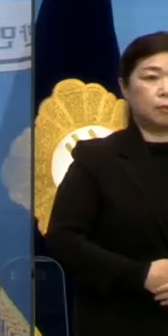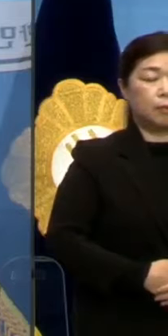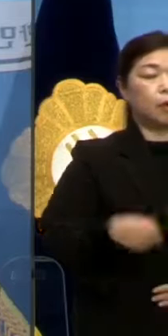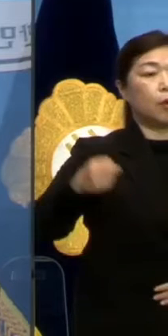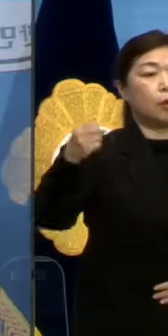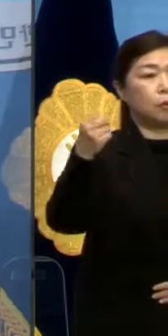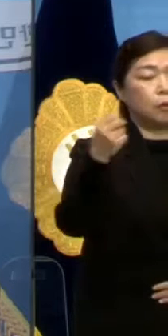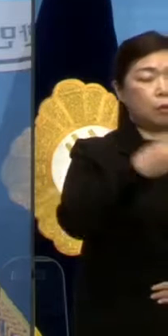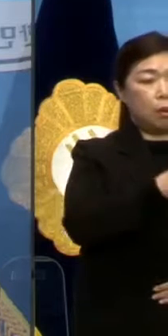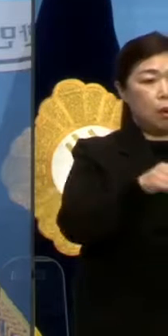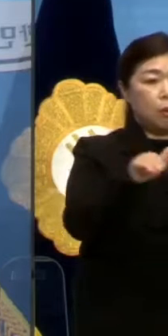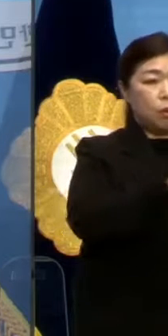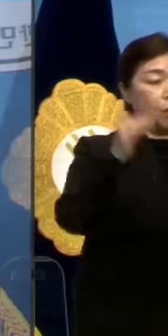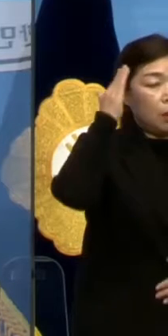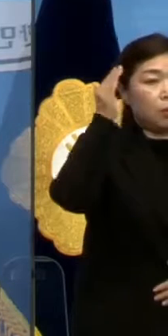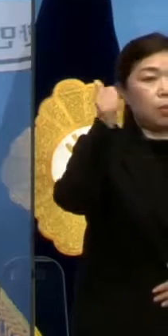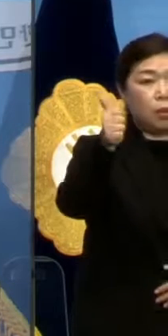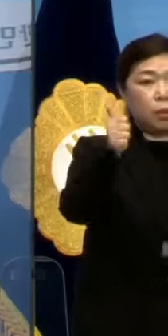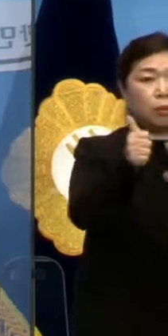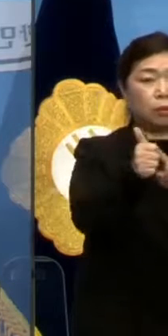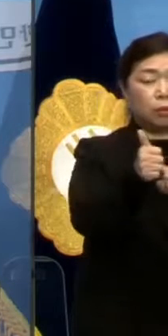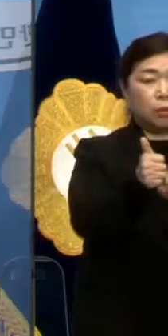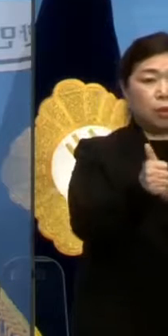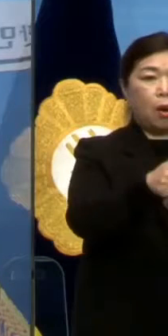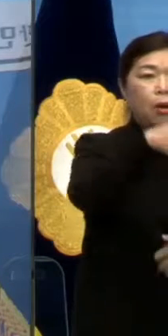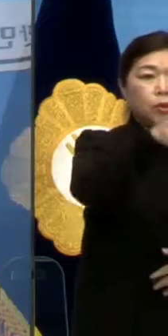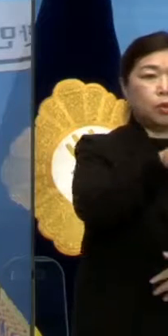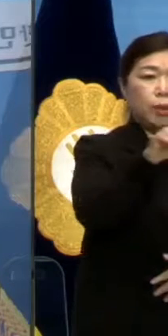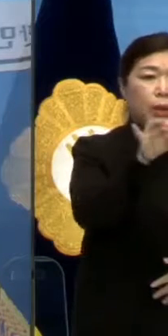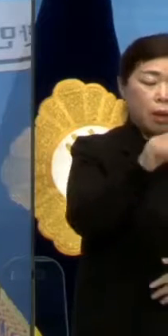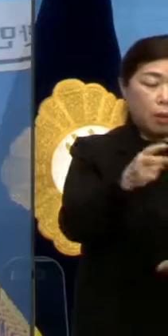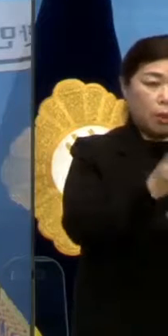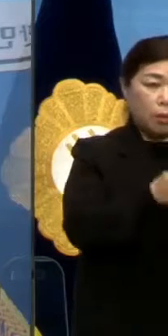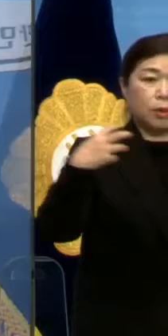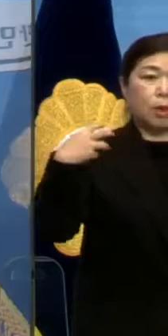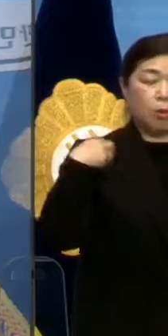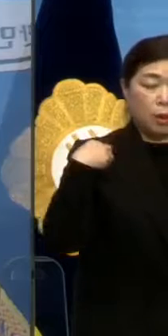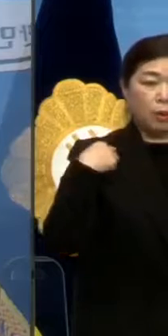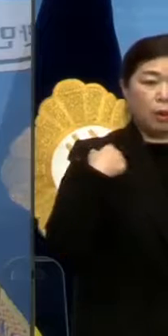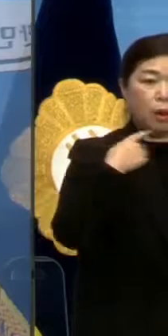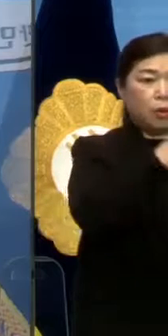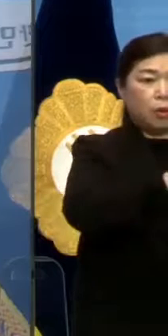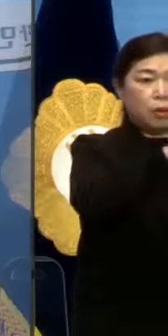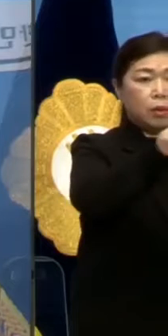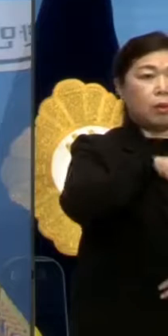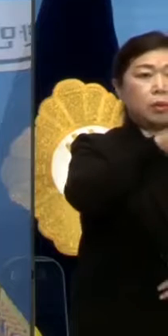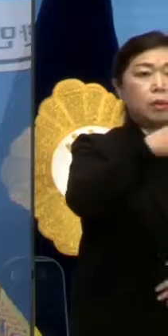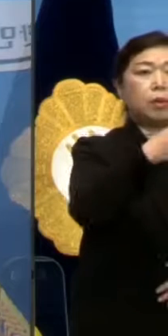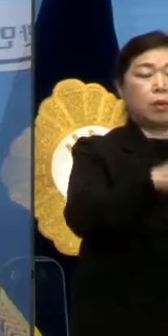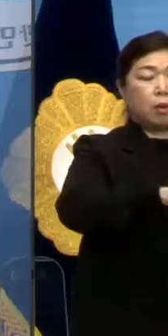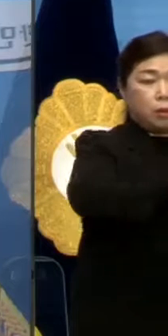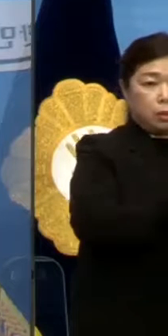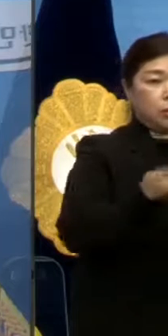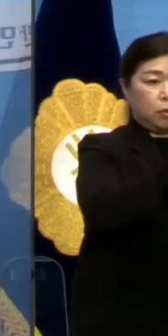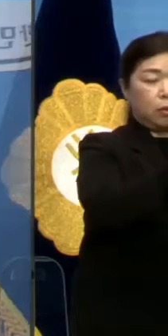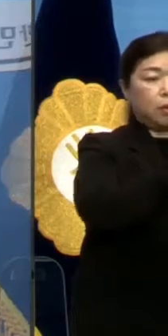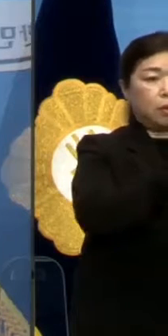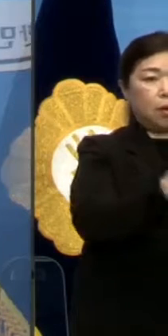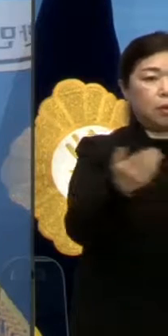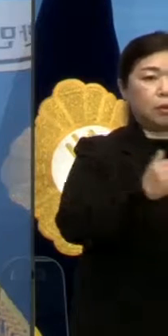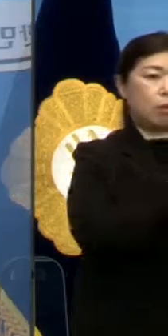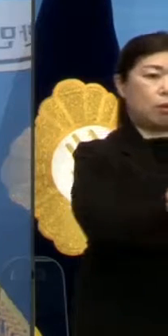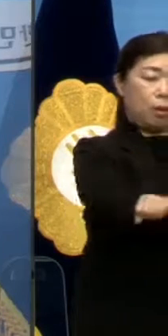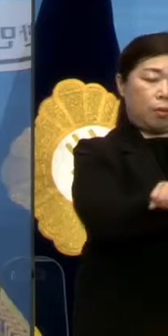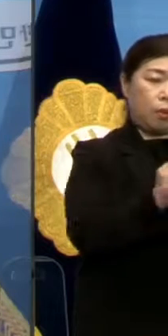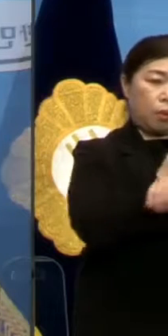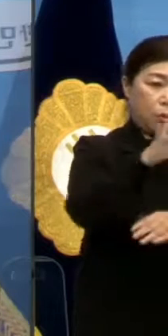그리고 문재인 대통령과 추미애 법무부 장관의 윤석열 검찰총장 징계에 대한 직권 남용권에